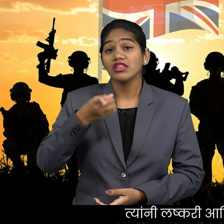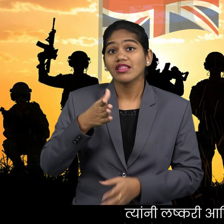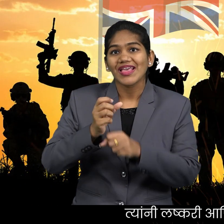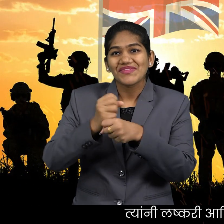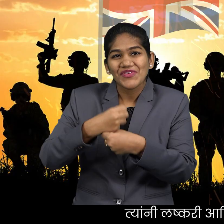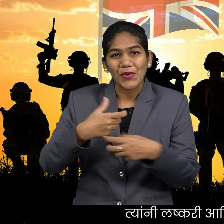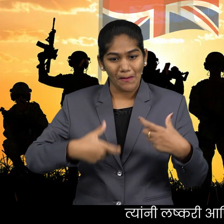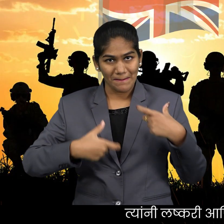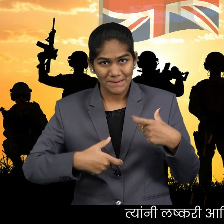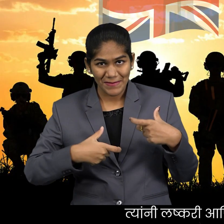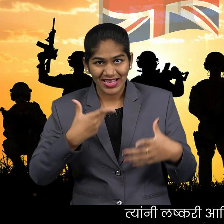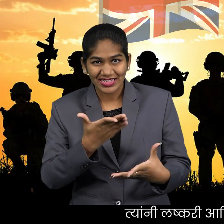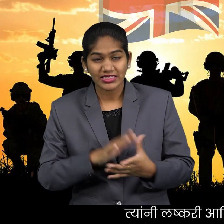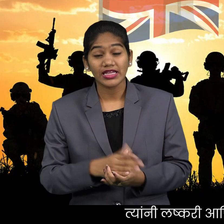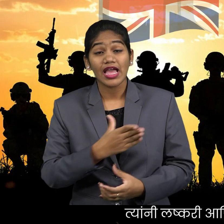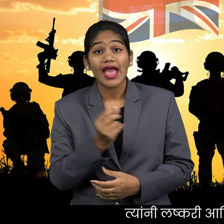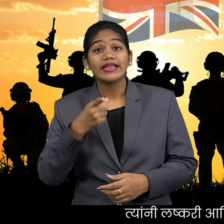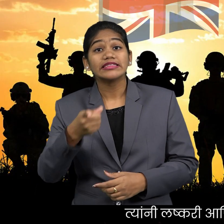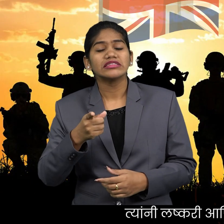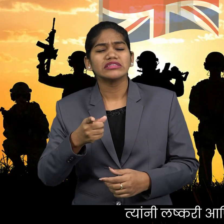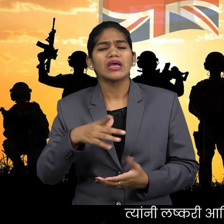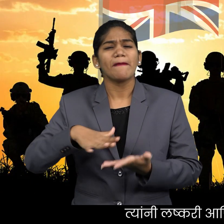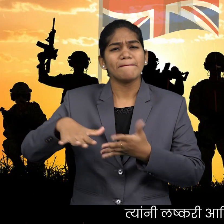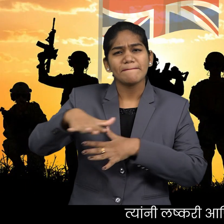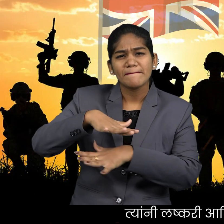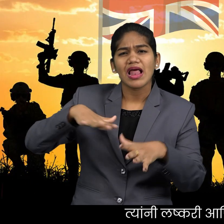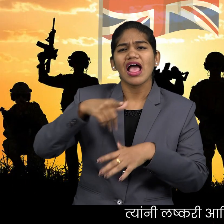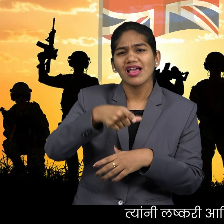त्यांनी लष्करी आणि सामरिक युती तयार केली.